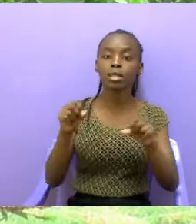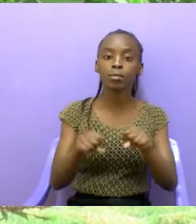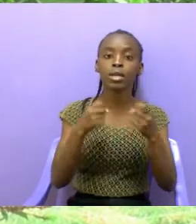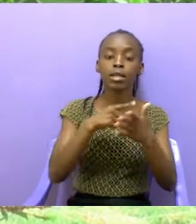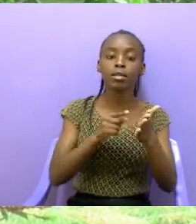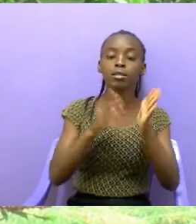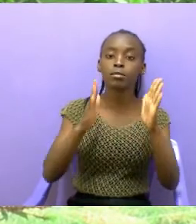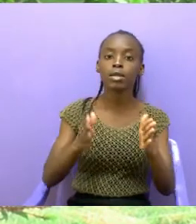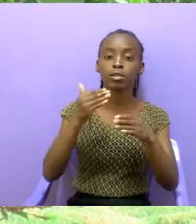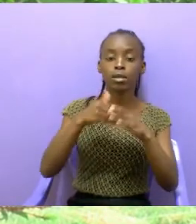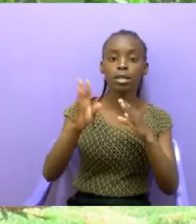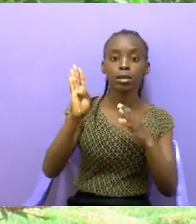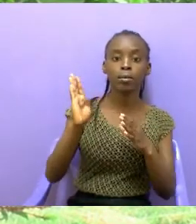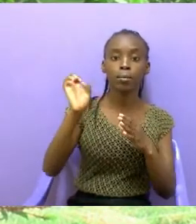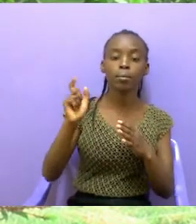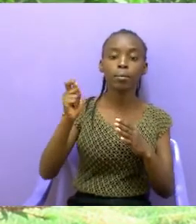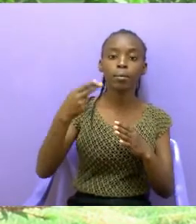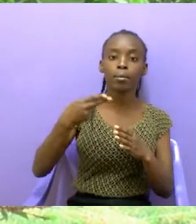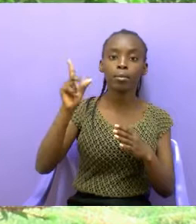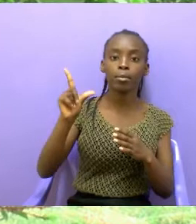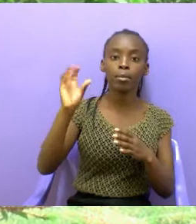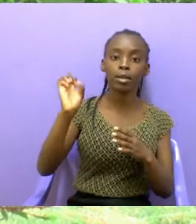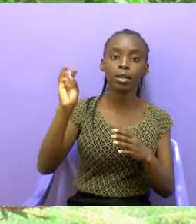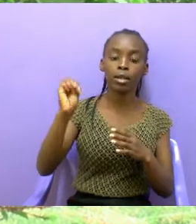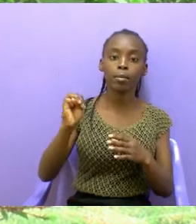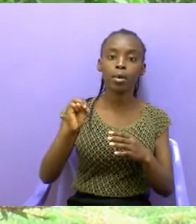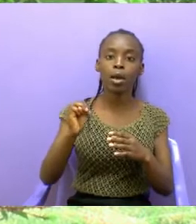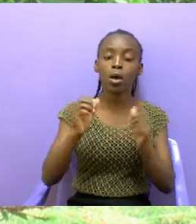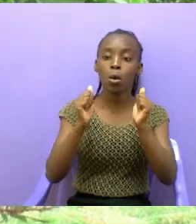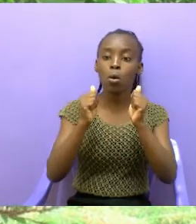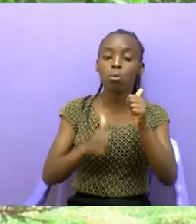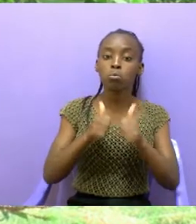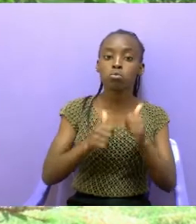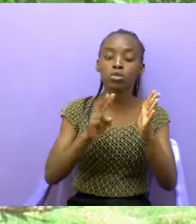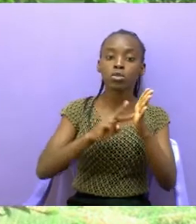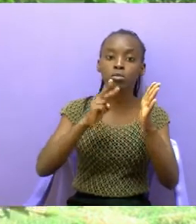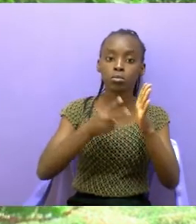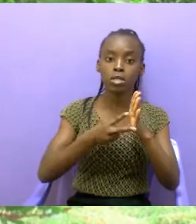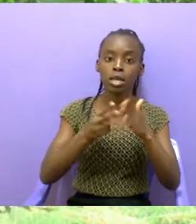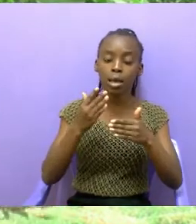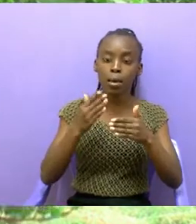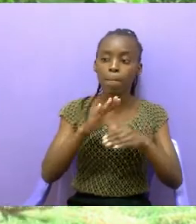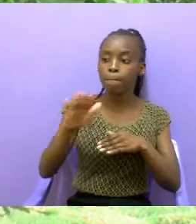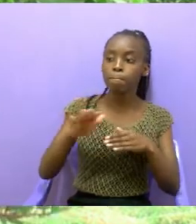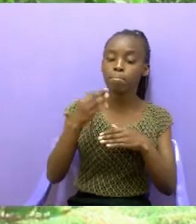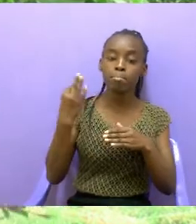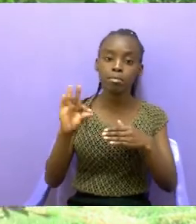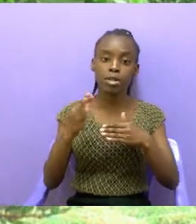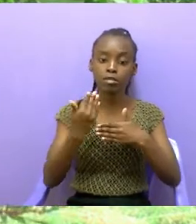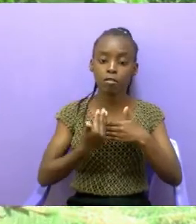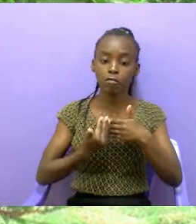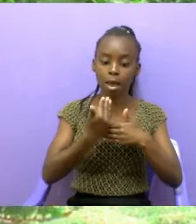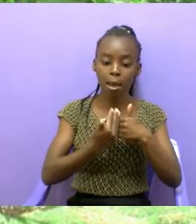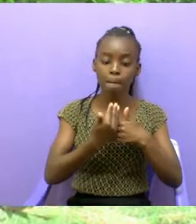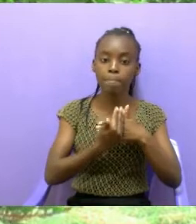Yuda. Bethlehemu inamaanisha nyumba ya mkate. Alikuwa mahali Mungu amepachagua. Alikuwa